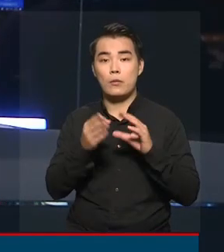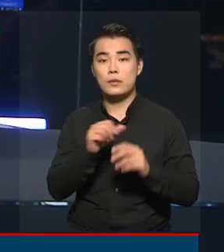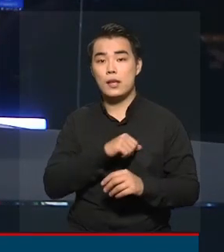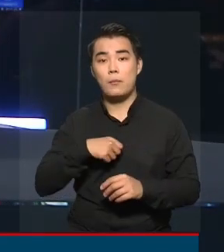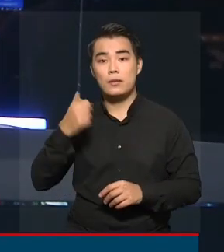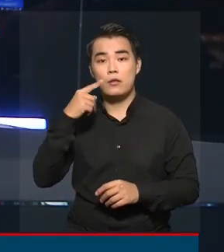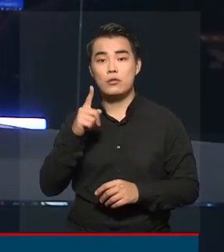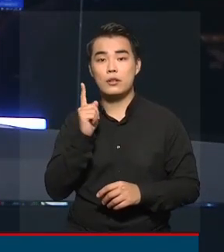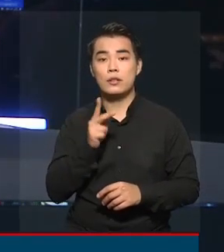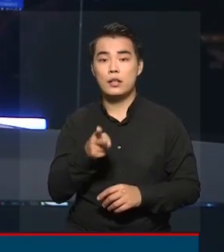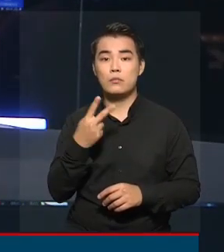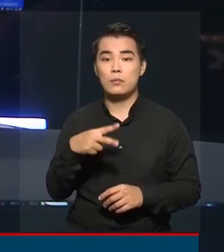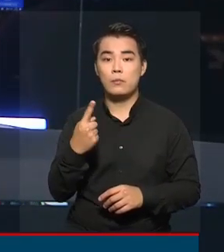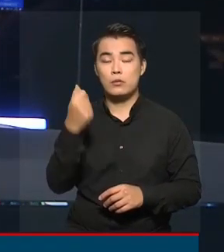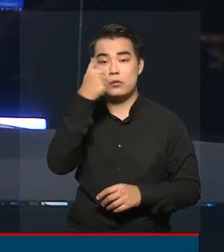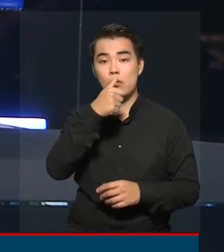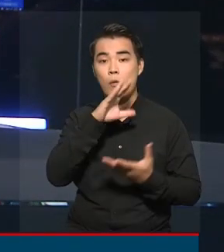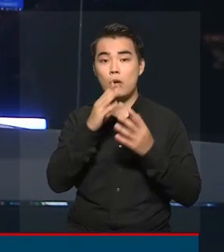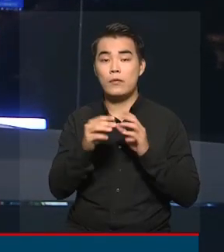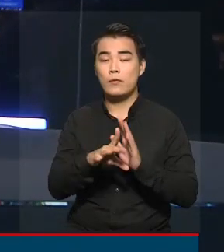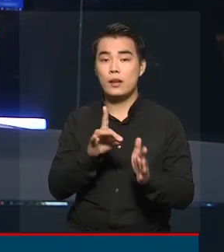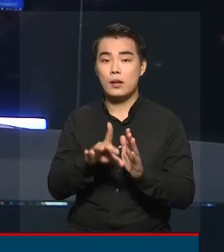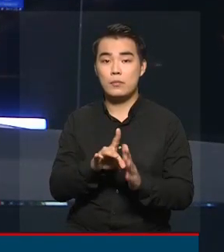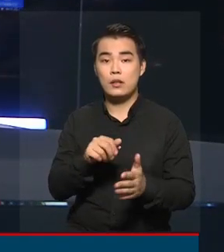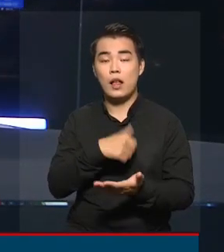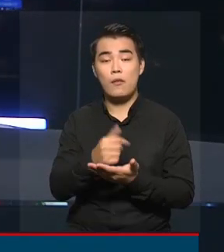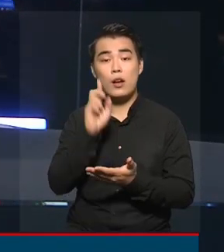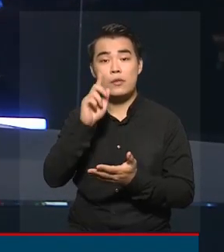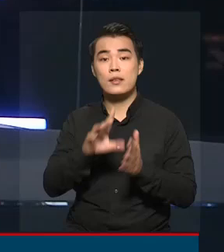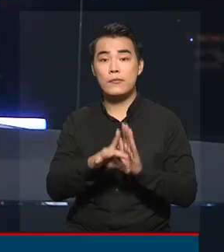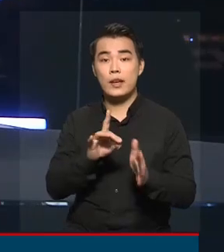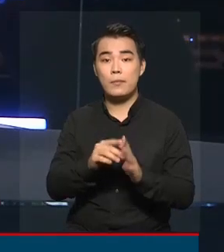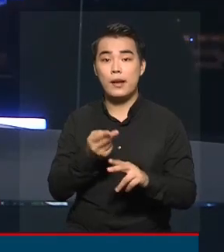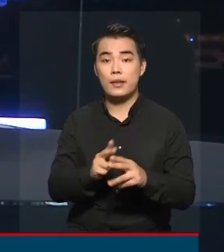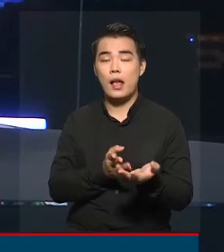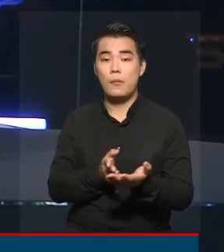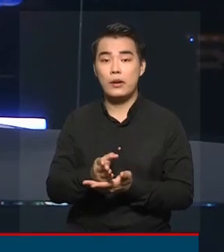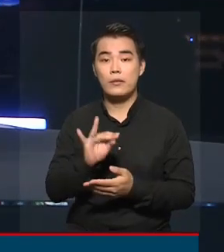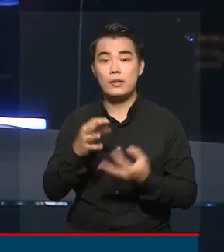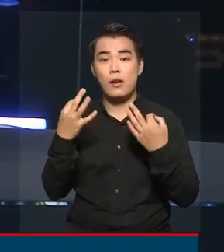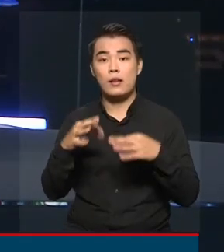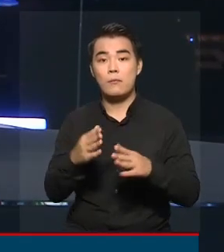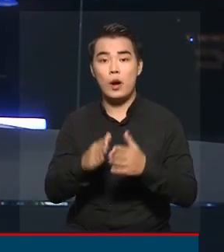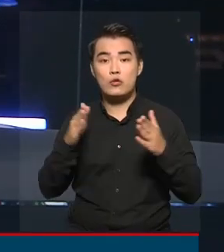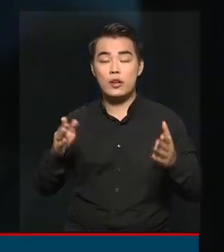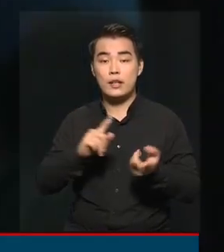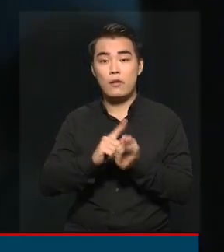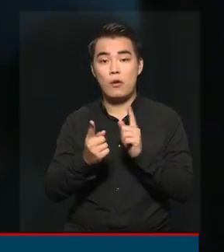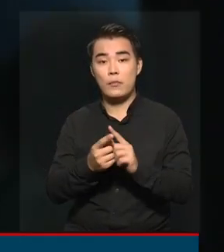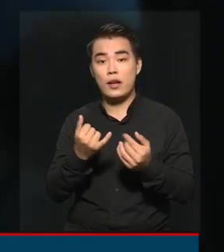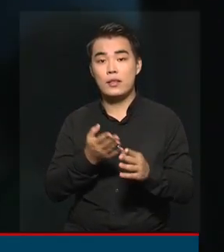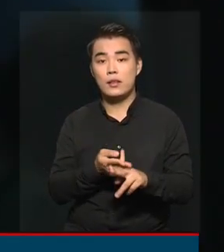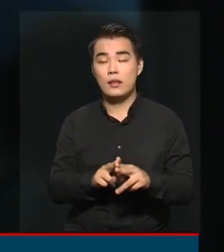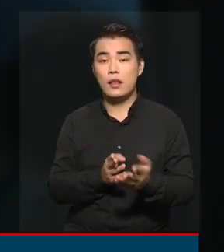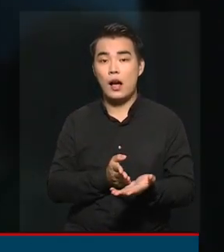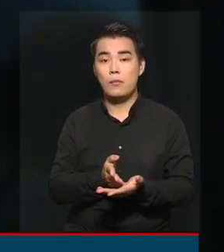білесіздер, 2021 жылғы мемлекет басшысы сайлау жолдауында жаңағы жалпы мынау саяси үлкен реформаларға